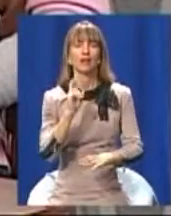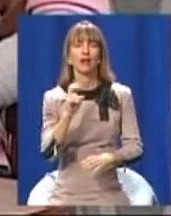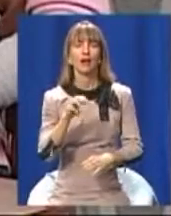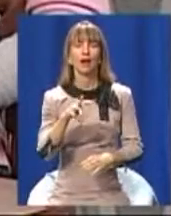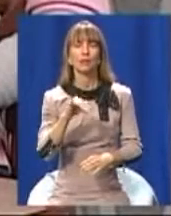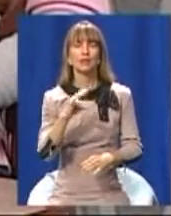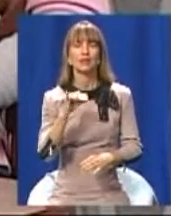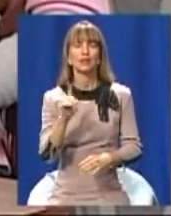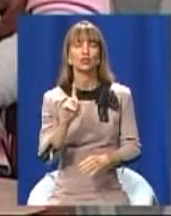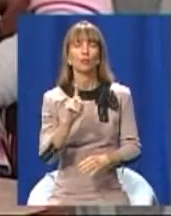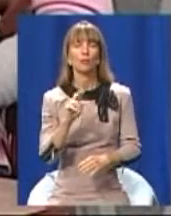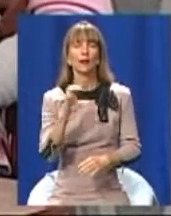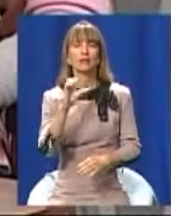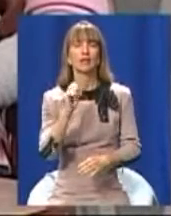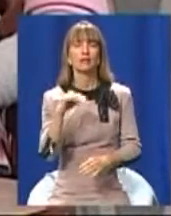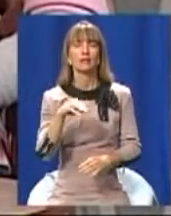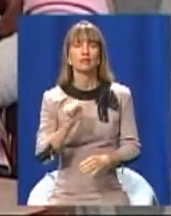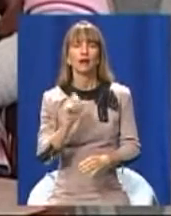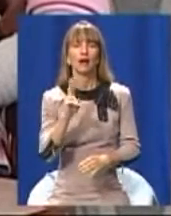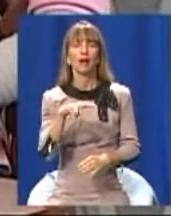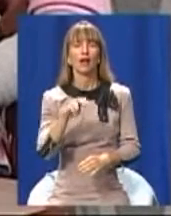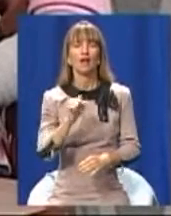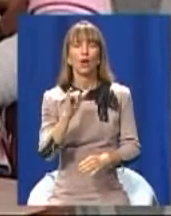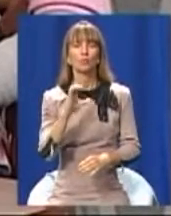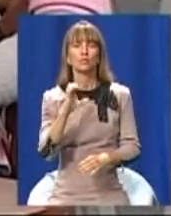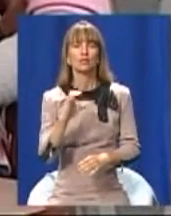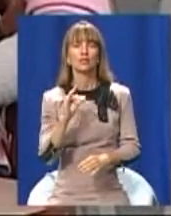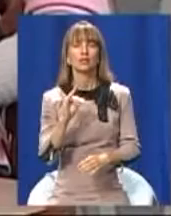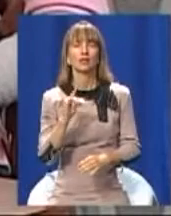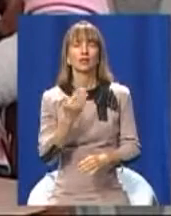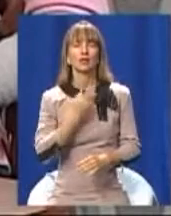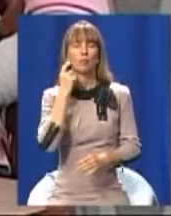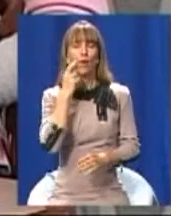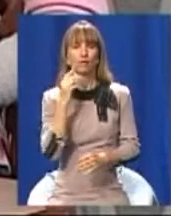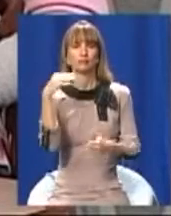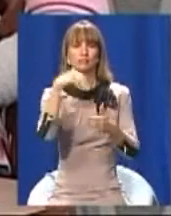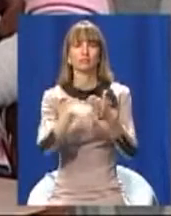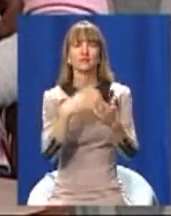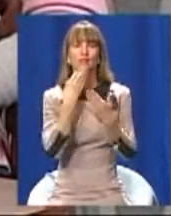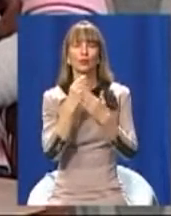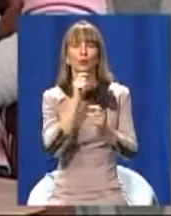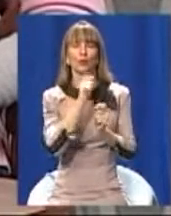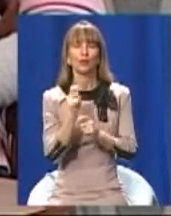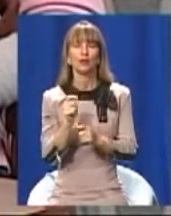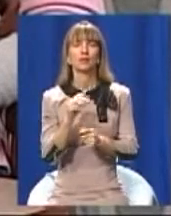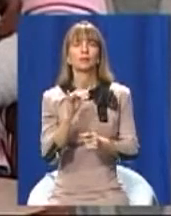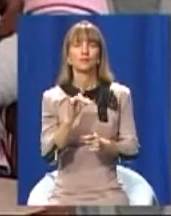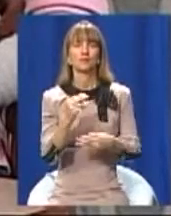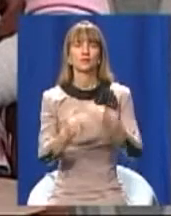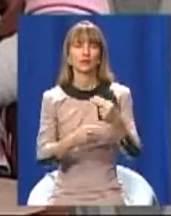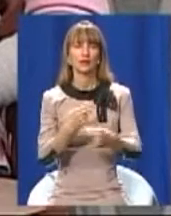туди Санта-Клаус чи Дід Мороз вклав якісь певні подарунки. Це також стара добра традиція, її дотримуються і наразі, і в наші